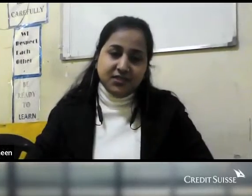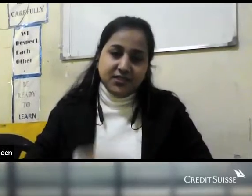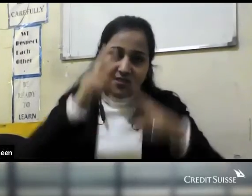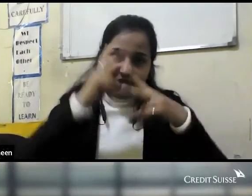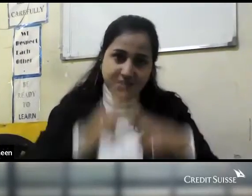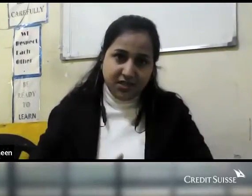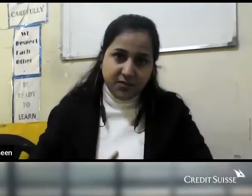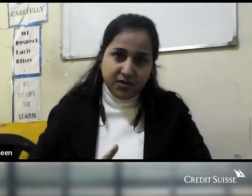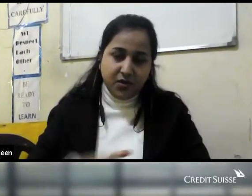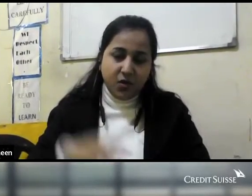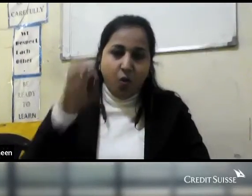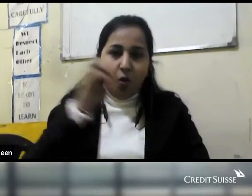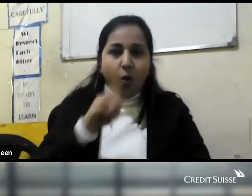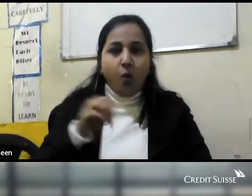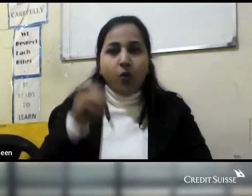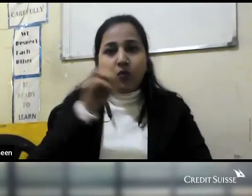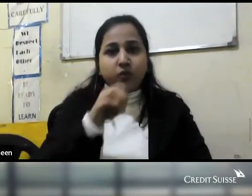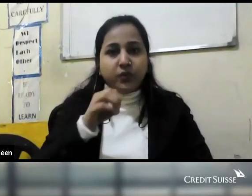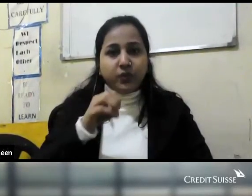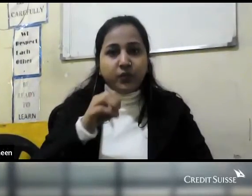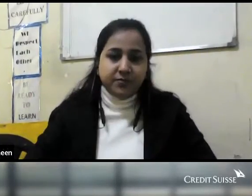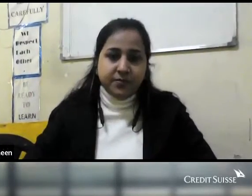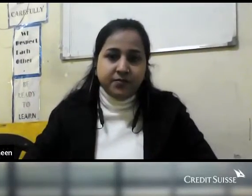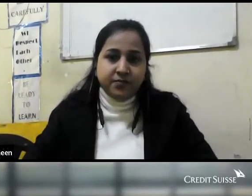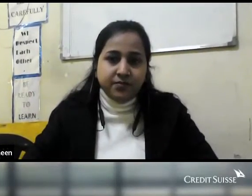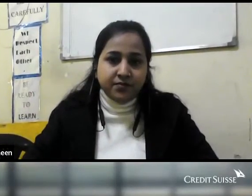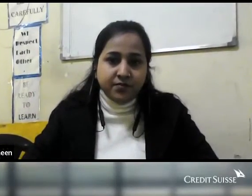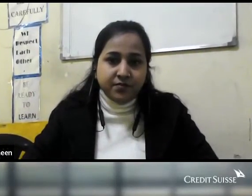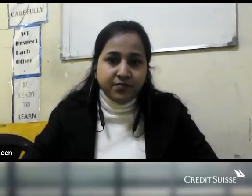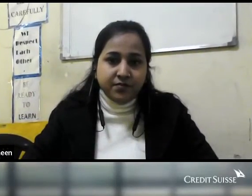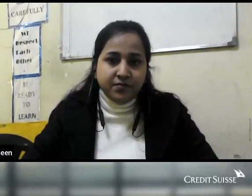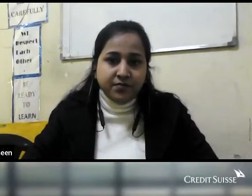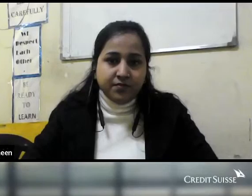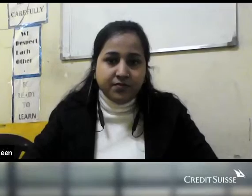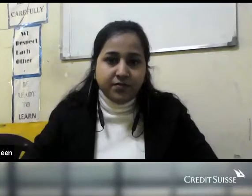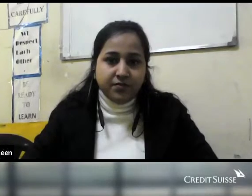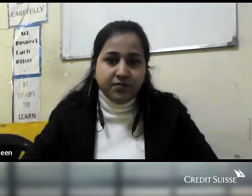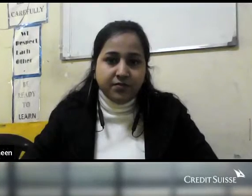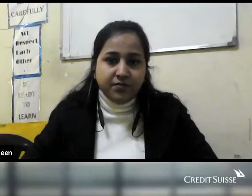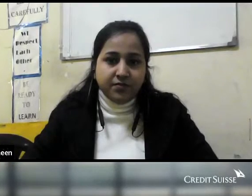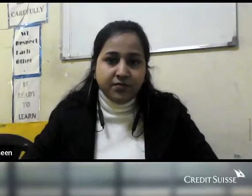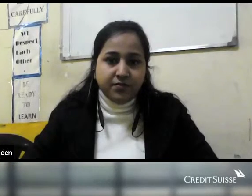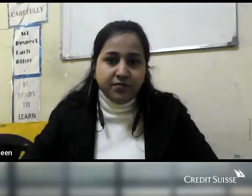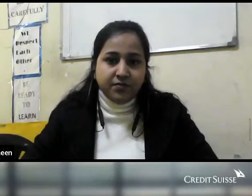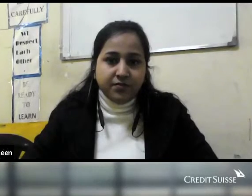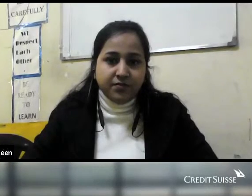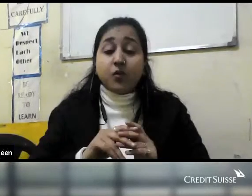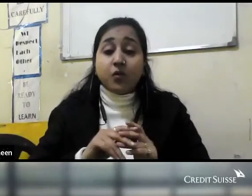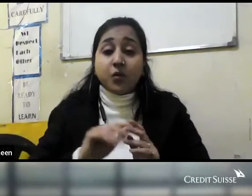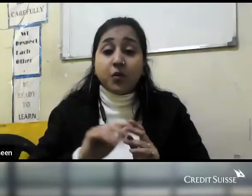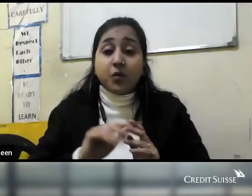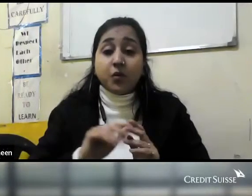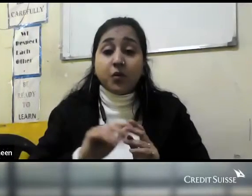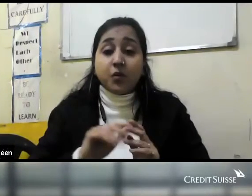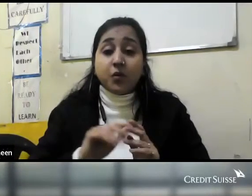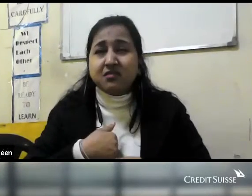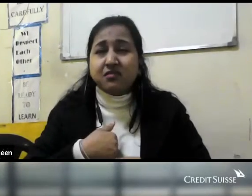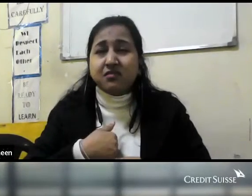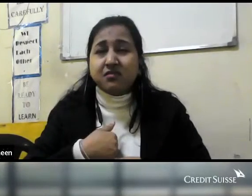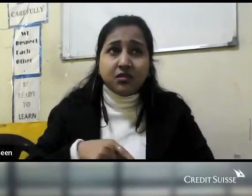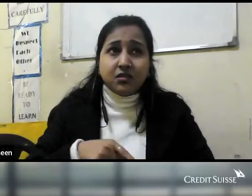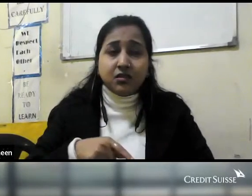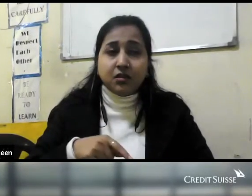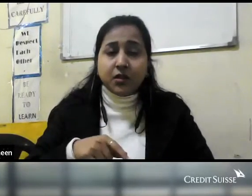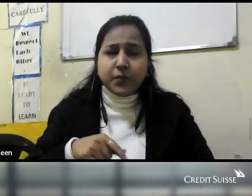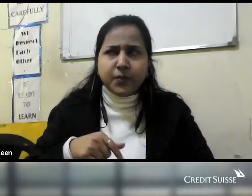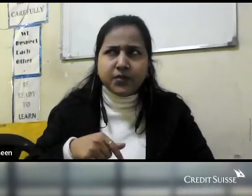there's a passion, there's a commitment. It's a prayer for them. मेरे साथ ऐसा हुआ कि मैं दूसरों की दुविधा कम करूँगा.